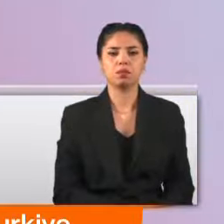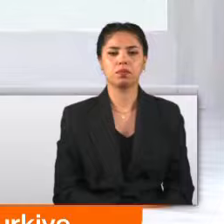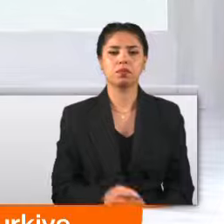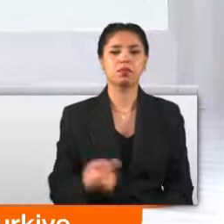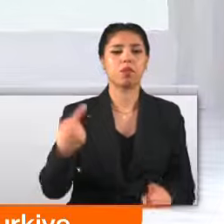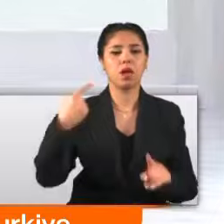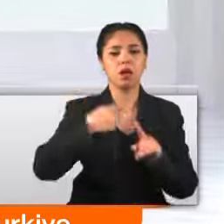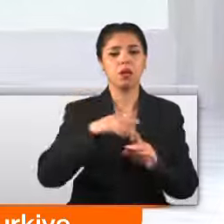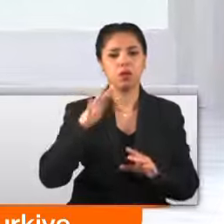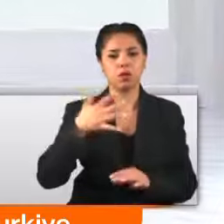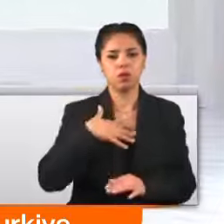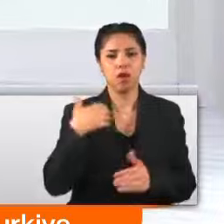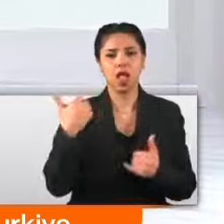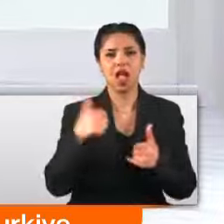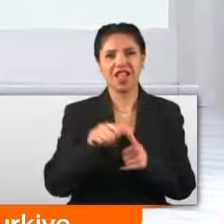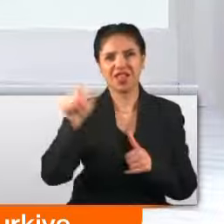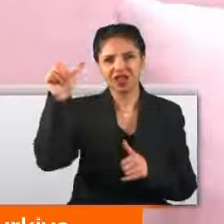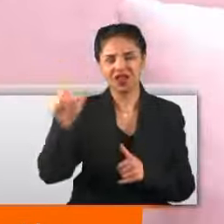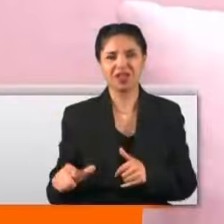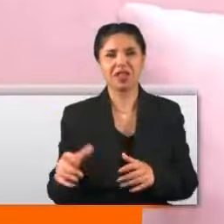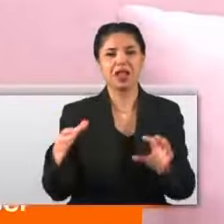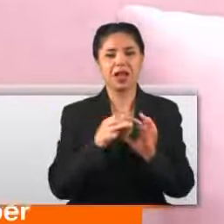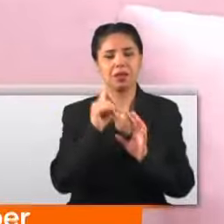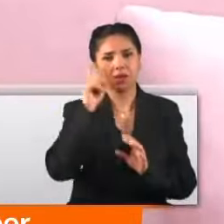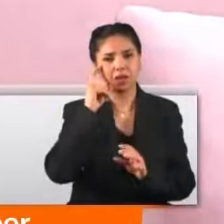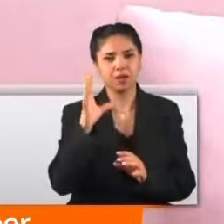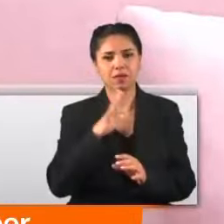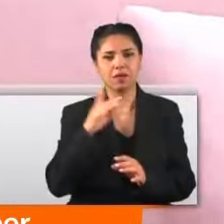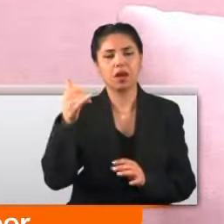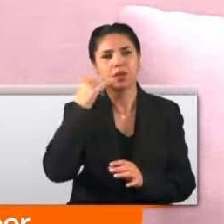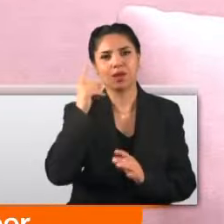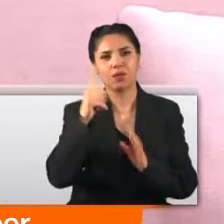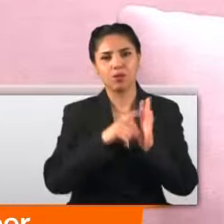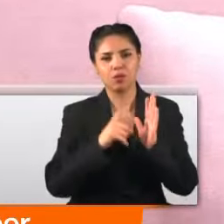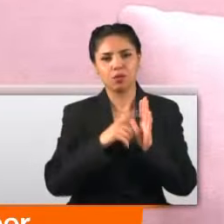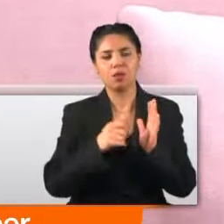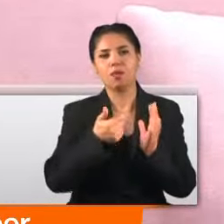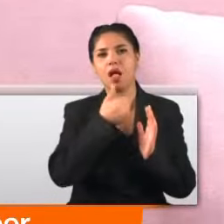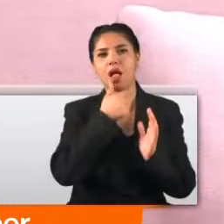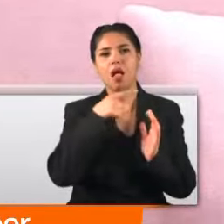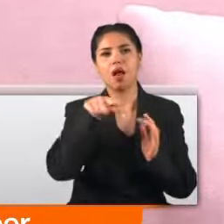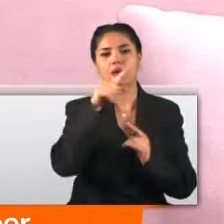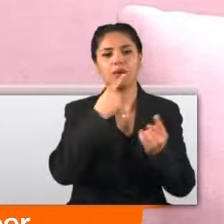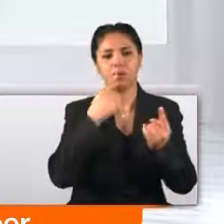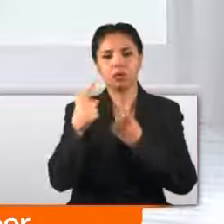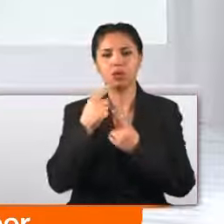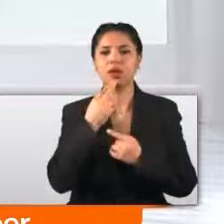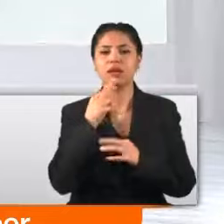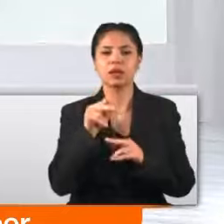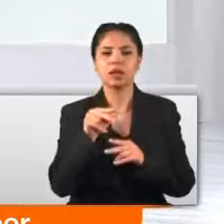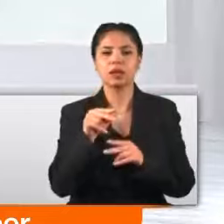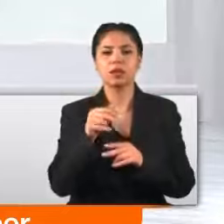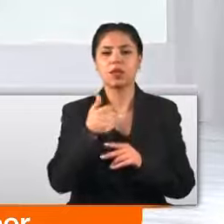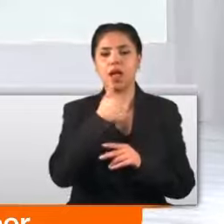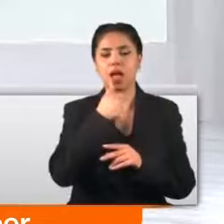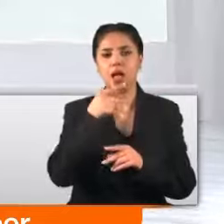vardı. Kocanla ilgili bir iddiada bulunuyorsun. Telefonunda bir uygulama vardı. Oradan erkeklerle konuşuyordu kız gibi. Sonra